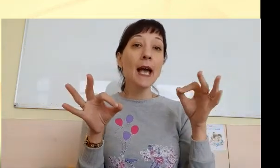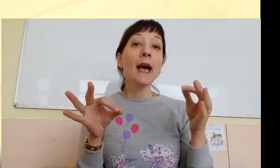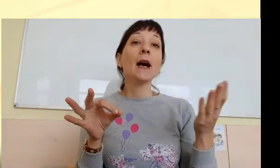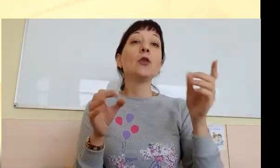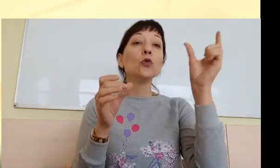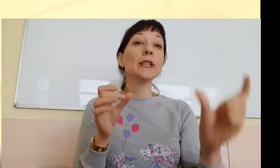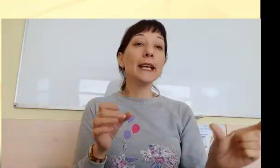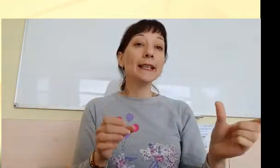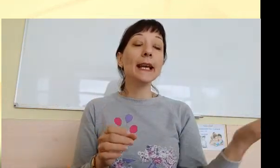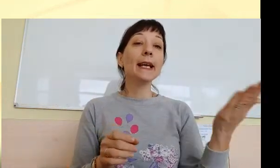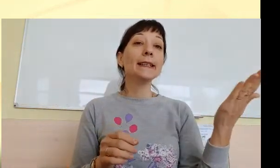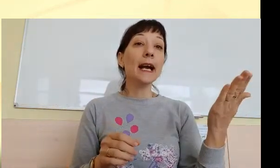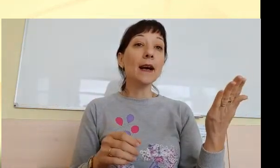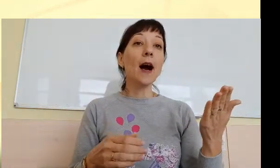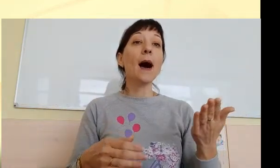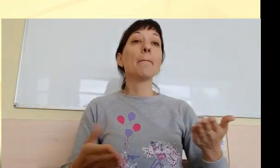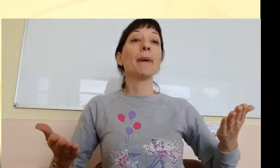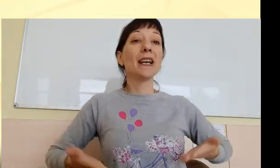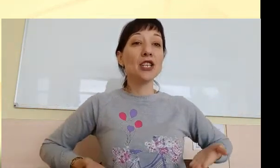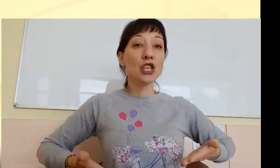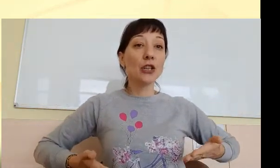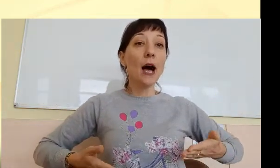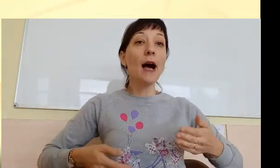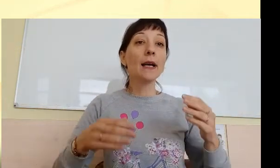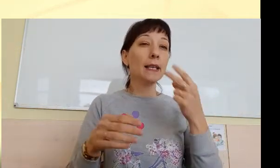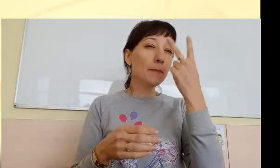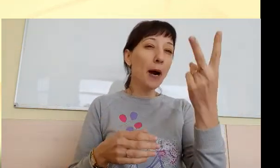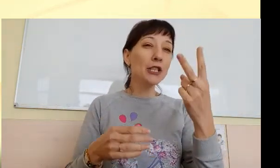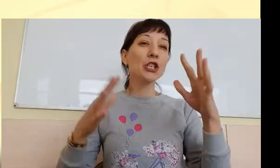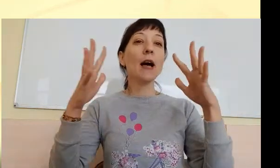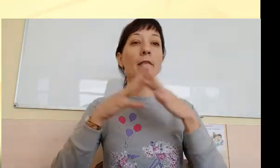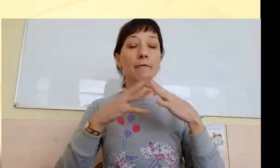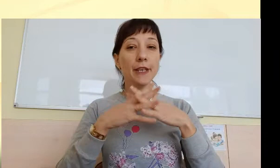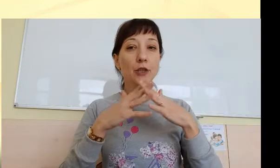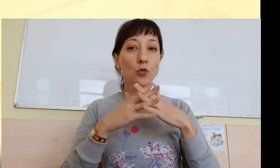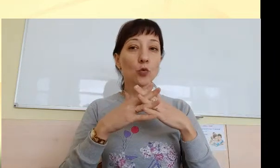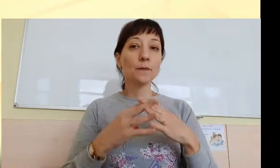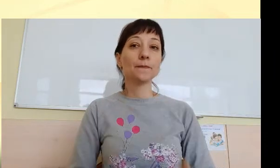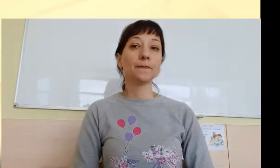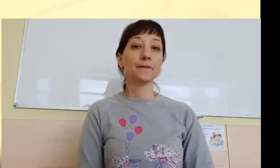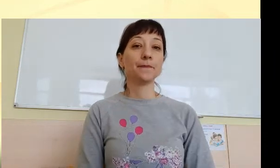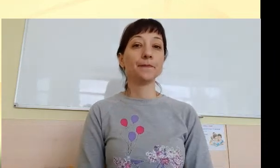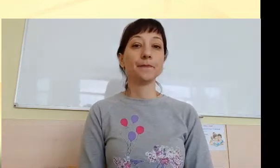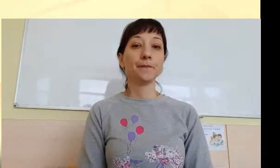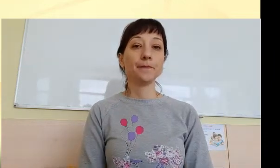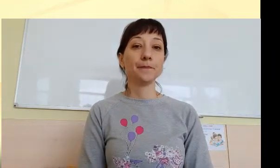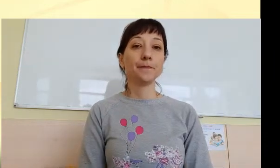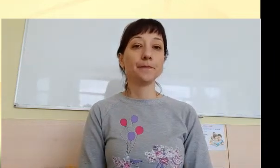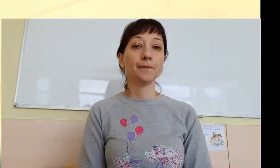пісні людини, яка пережила і бачила війну.